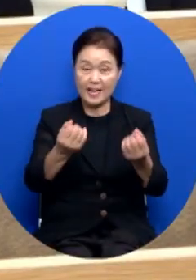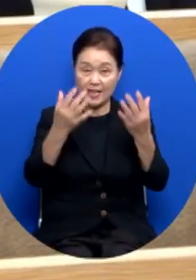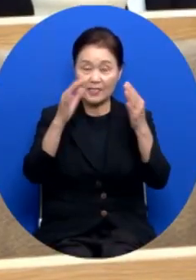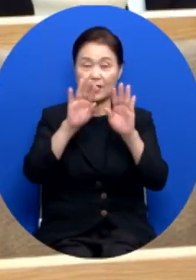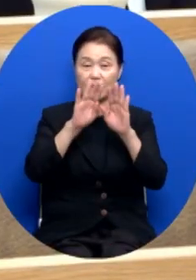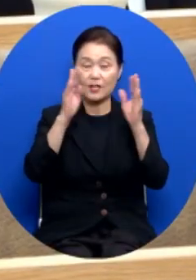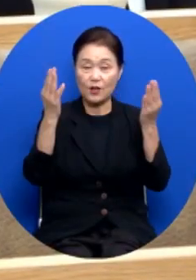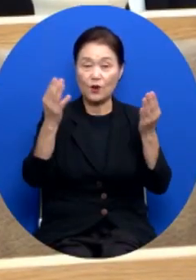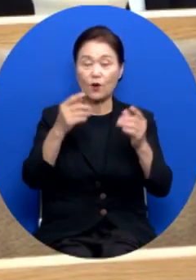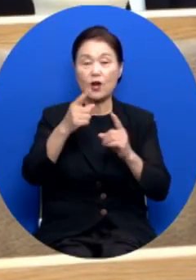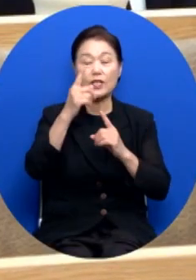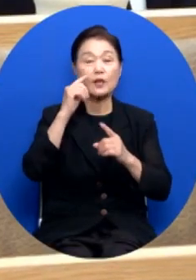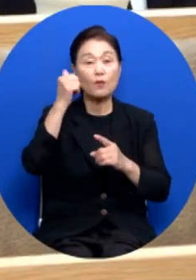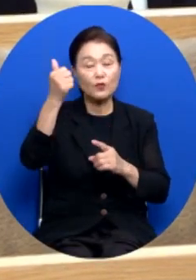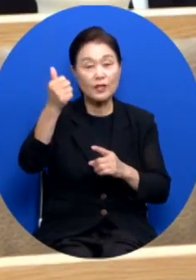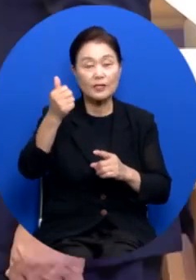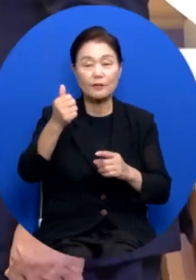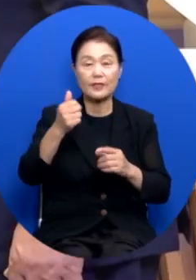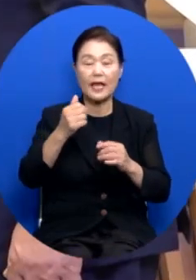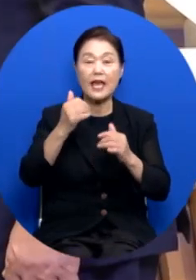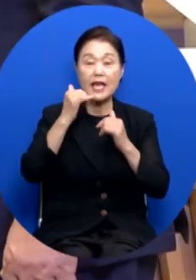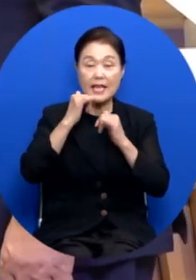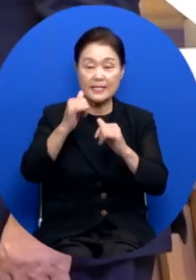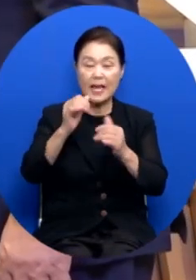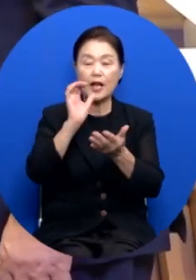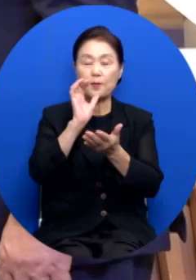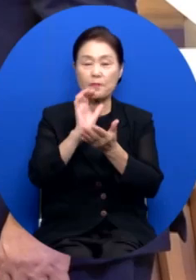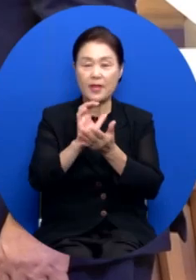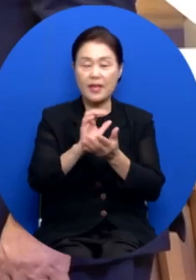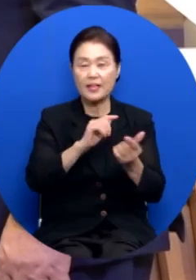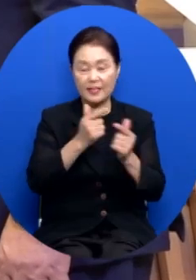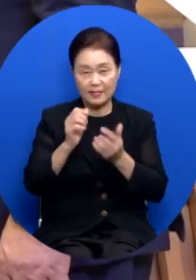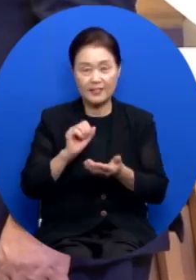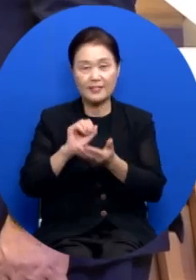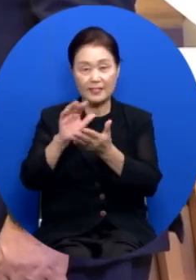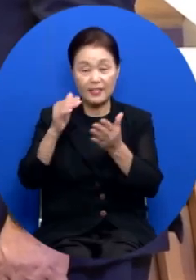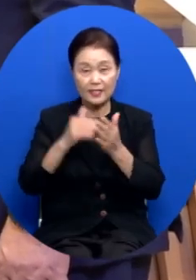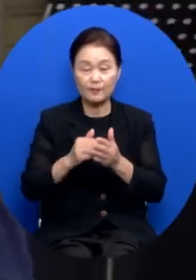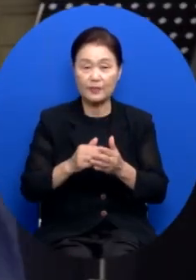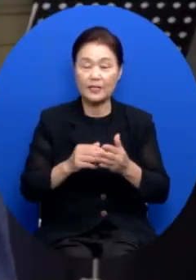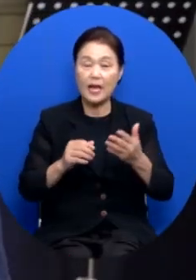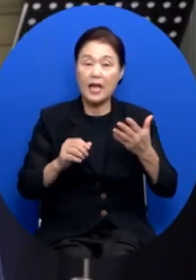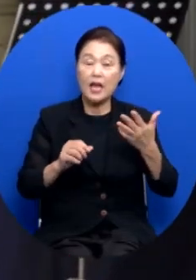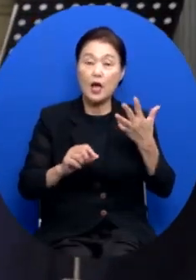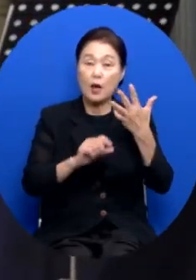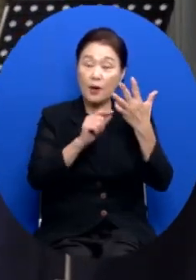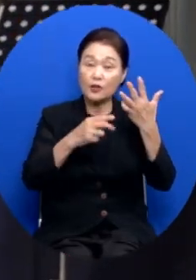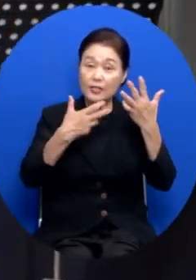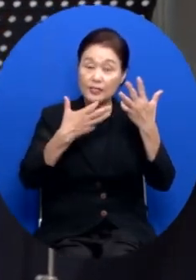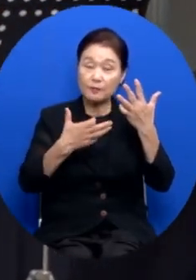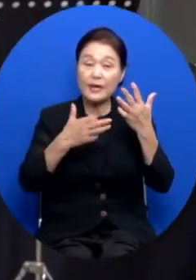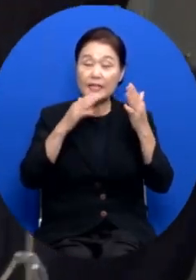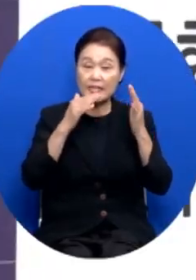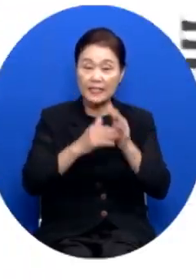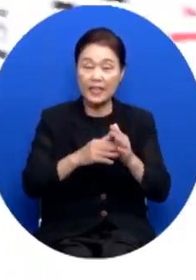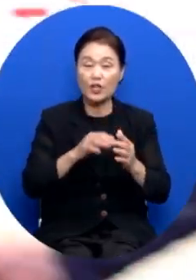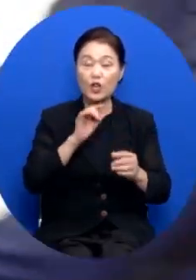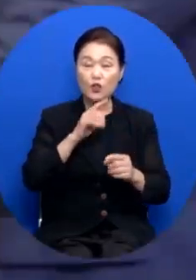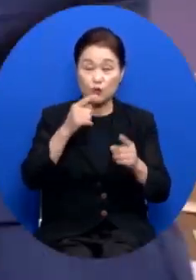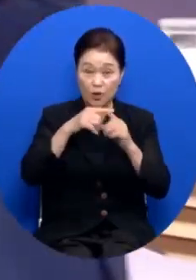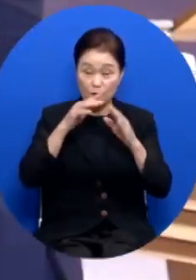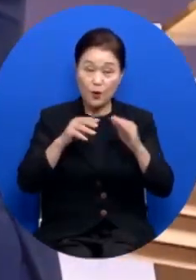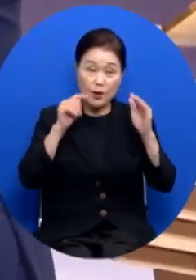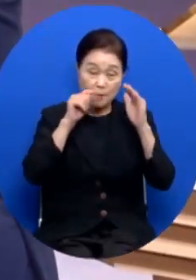교회 이상문 목사에게 상패와 상금을 전달했습니다. 지난달 18일에는 율전 중앙교회를 방문해